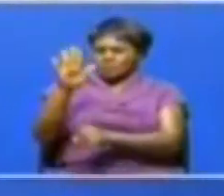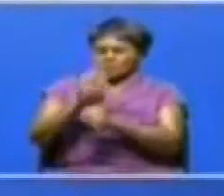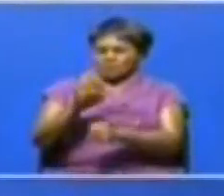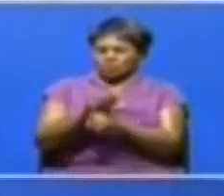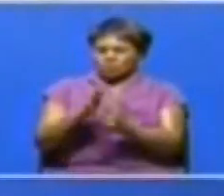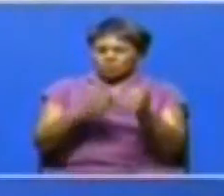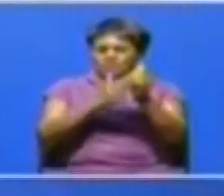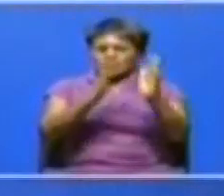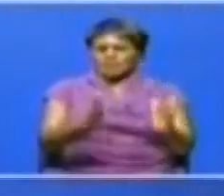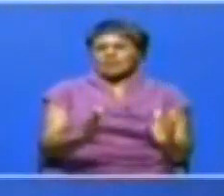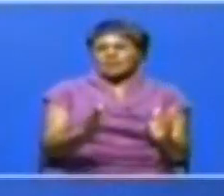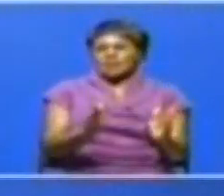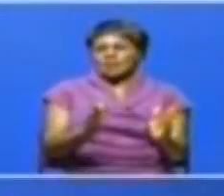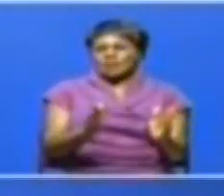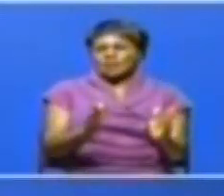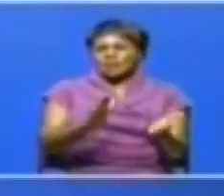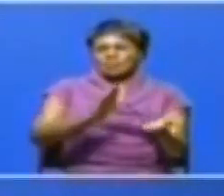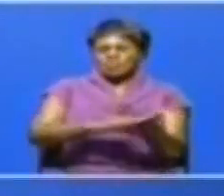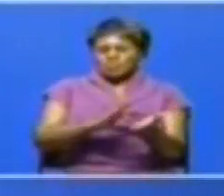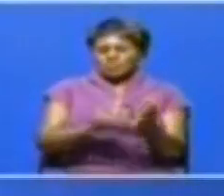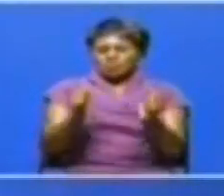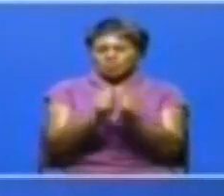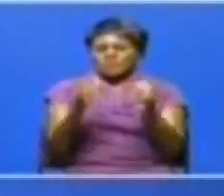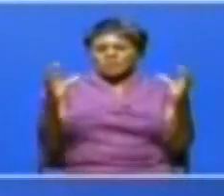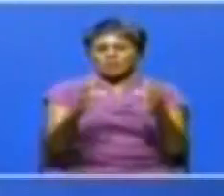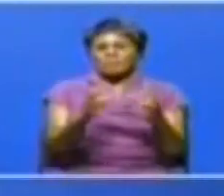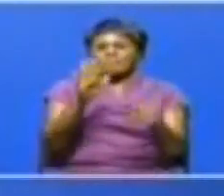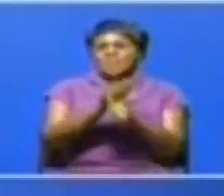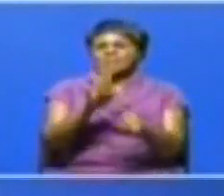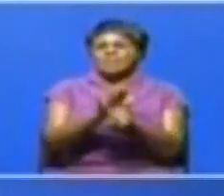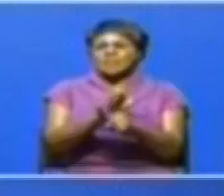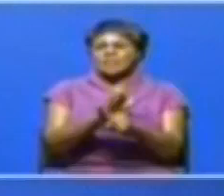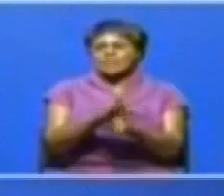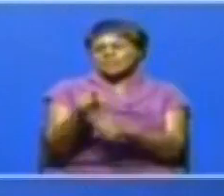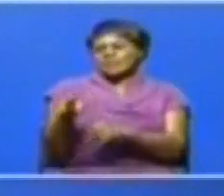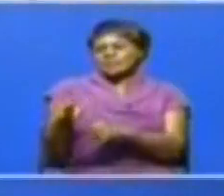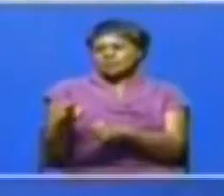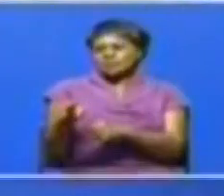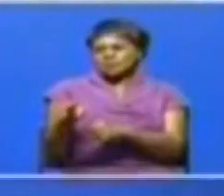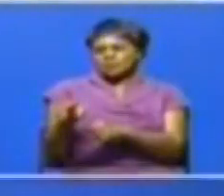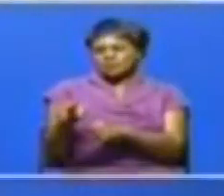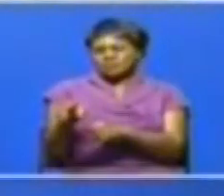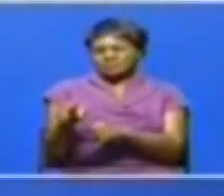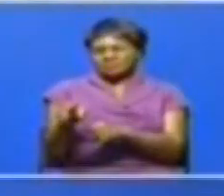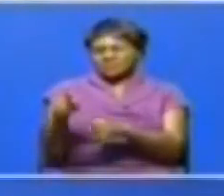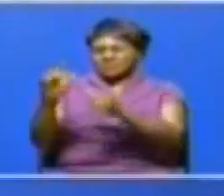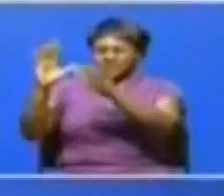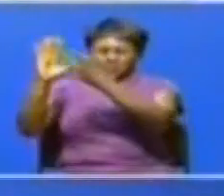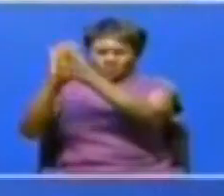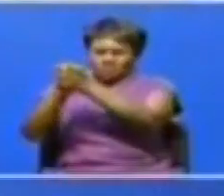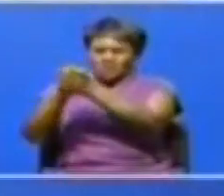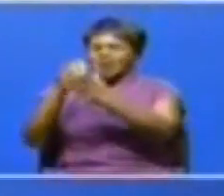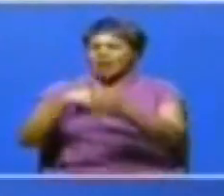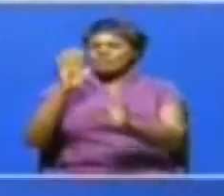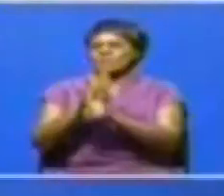wengi. Kiongozi wa wale wengi anapendekezwa na chama ile iko na wabunge wengi sana. Sasa hiyo ni NASA. Ni Jubilee. Jubilee iko na